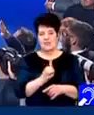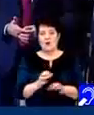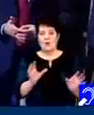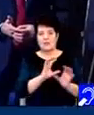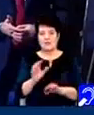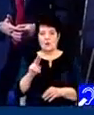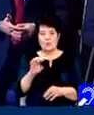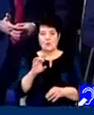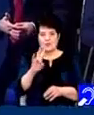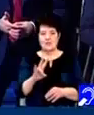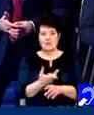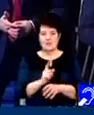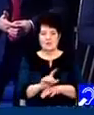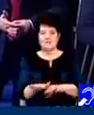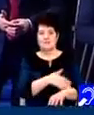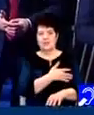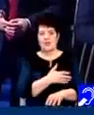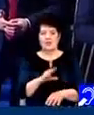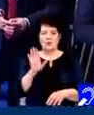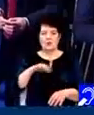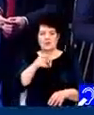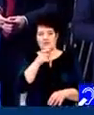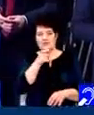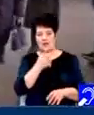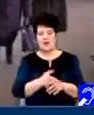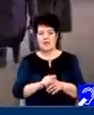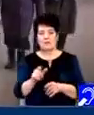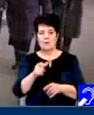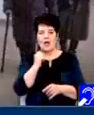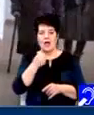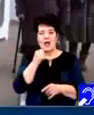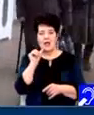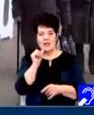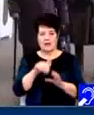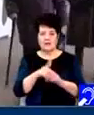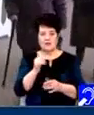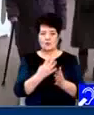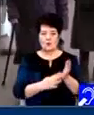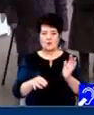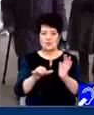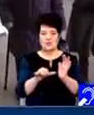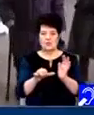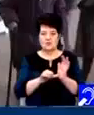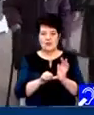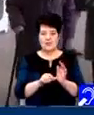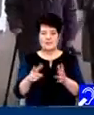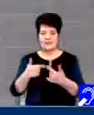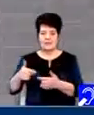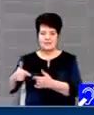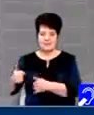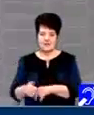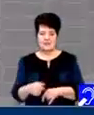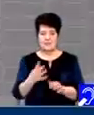face pe Vladimir Putin cel mai longeviv lider rus după Stalin. În scrutinul de ieri, rușii au avut la dispoziție 96.000 de secții de votare în Rusia